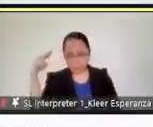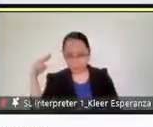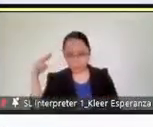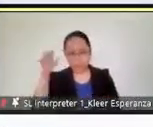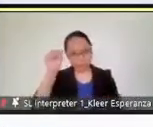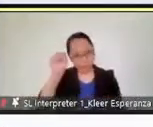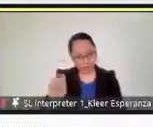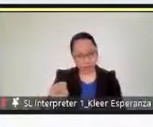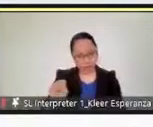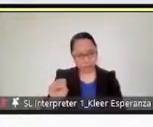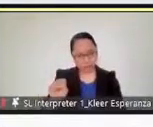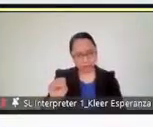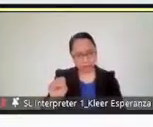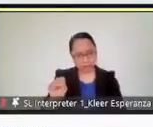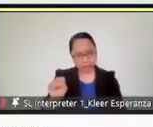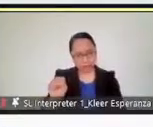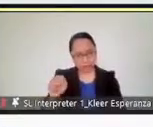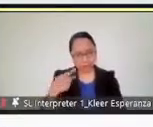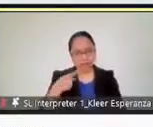pakasaritaan